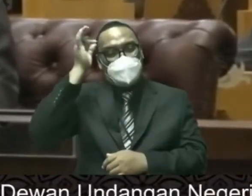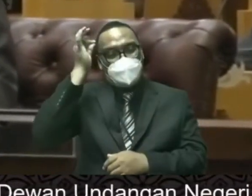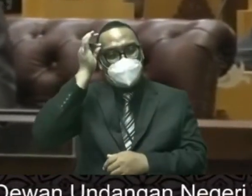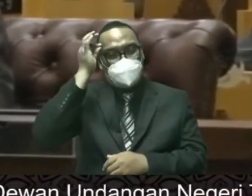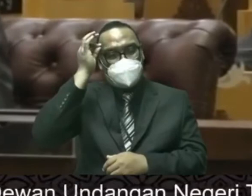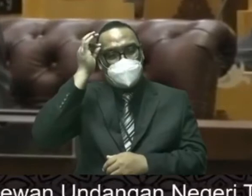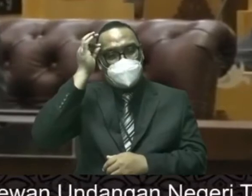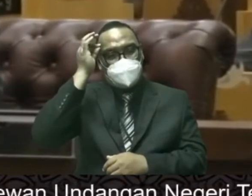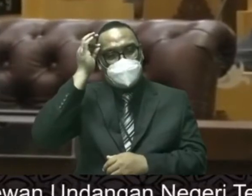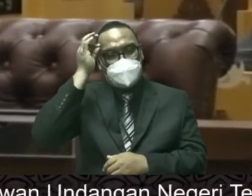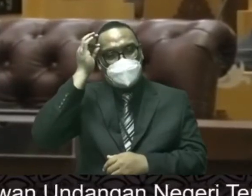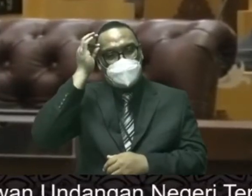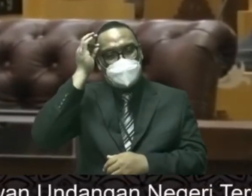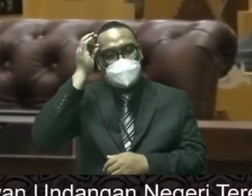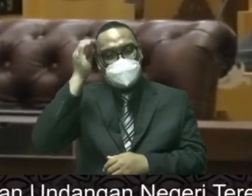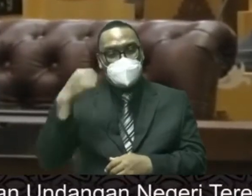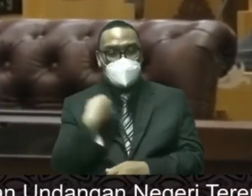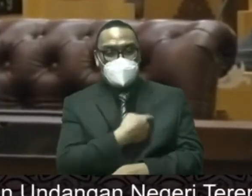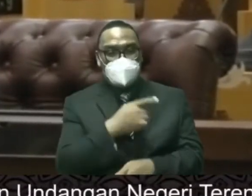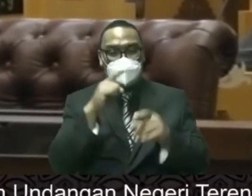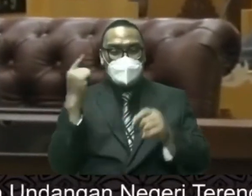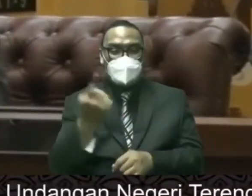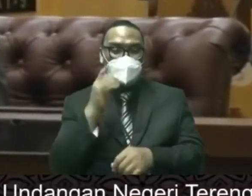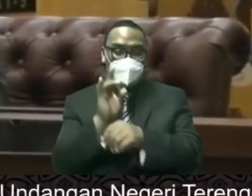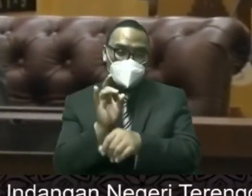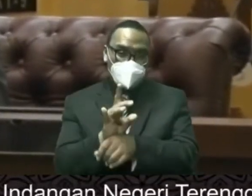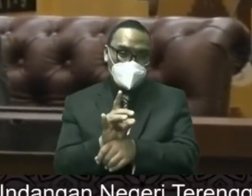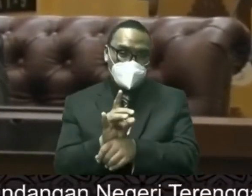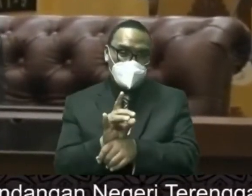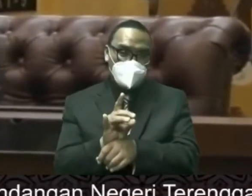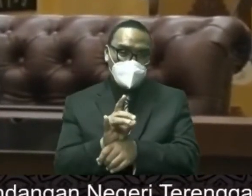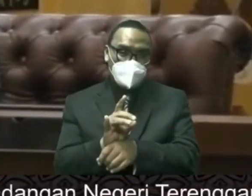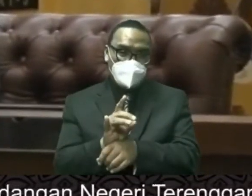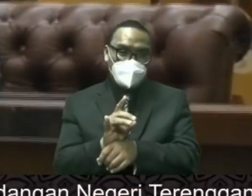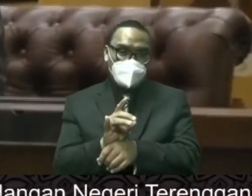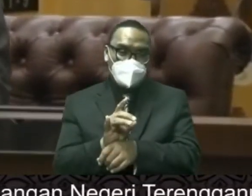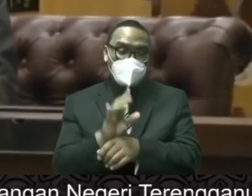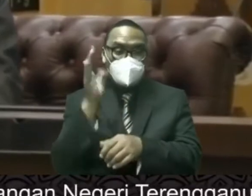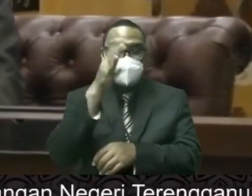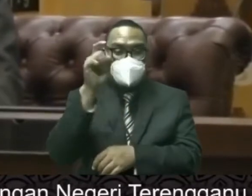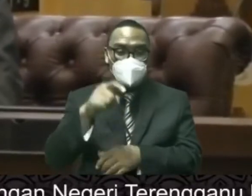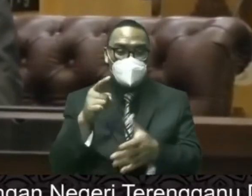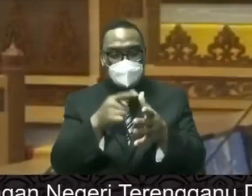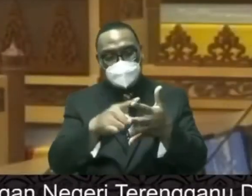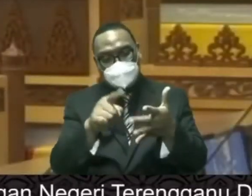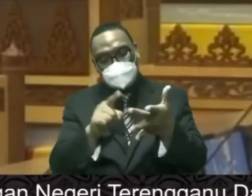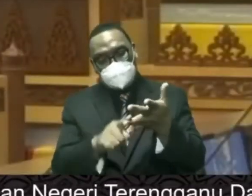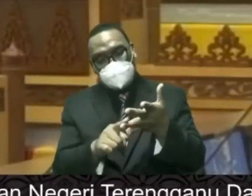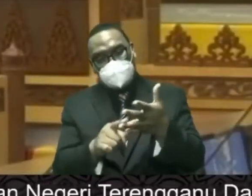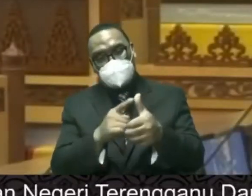kita dan kita selalu Tekan kan bahwa pokok pelukan Edi CD Halo